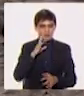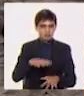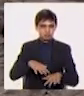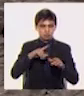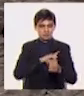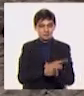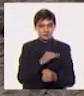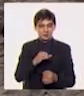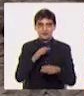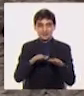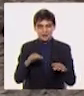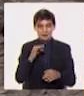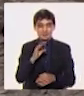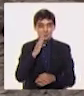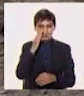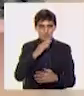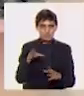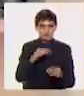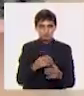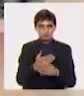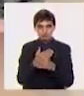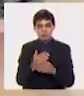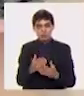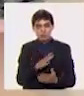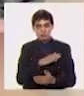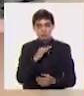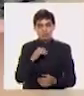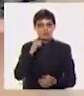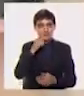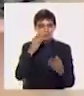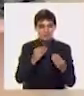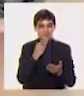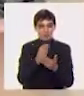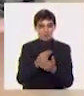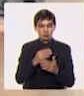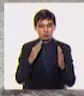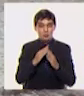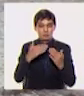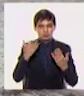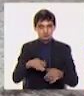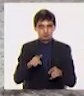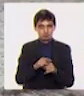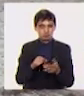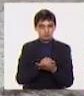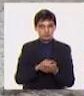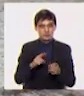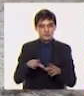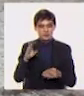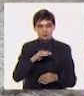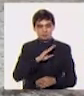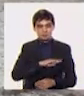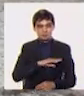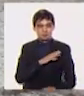судан балашағасы мен ата-аналарын аман алып шыққандарын айтады. Ал ертеңінде баспаналарының жарамсыз болғанын көріп, көңілдері құлазды